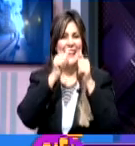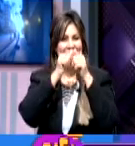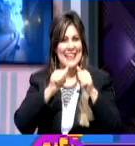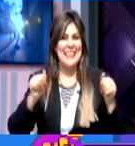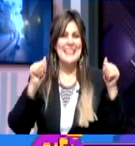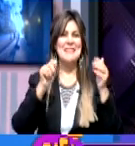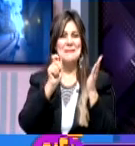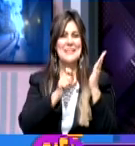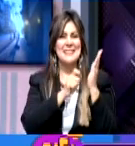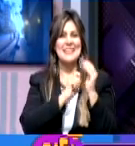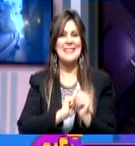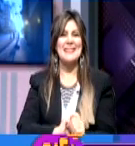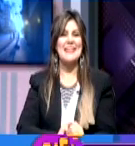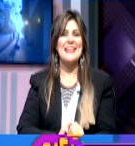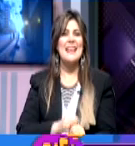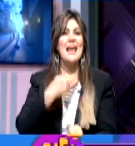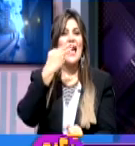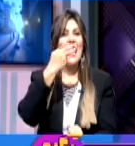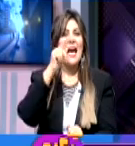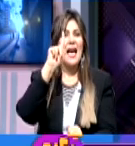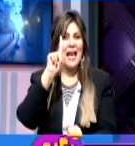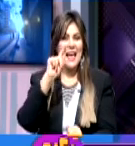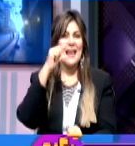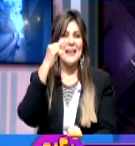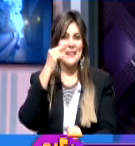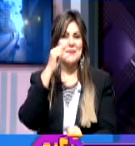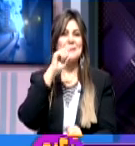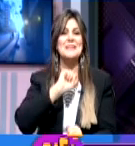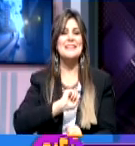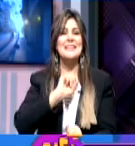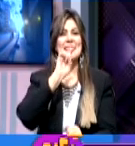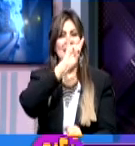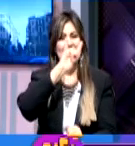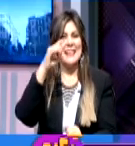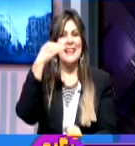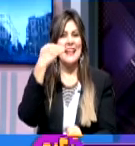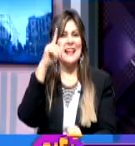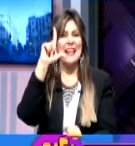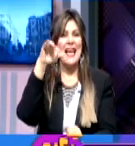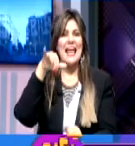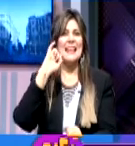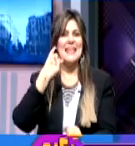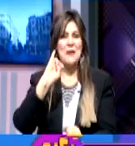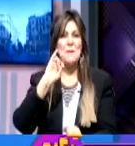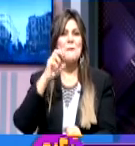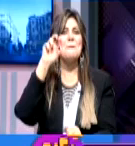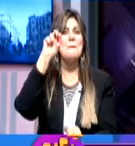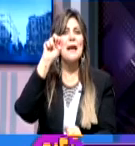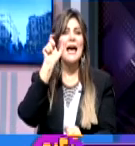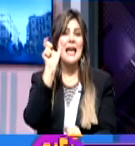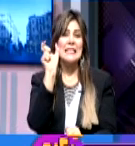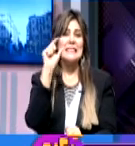الكبير عبد الحليم قنديل، بشكره من خلال قناة الصحة والجمال على ان